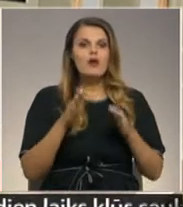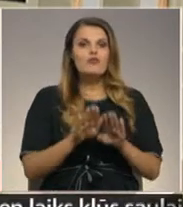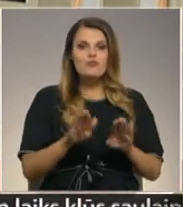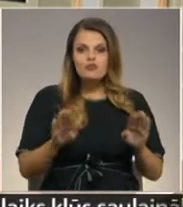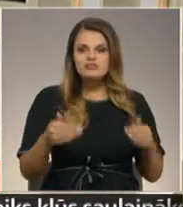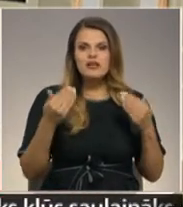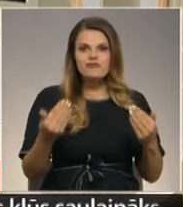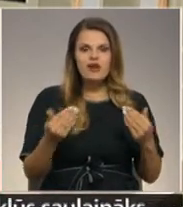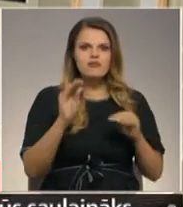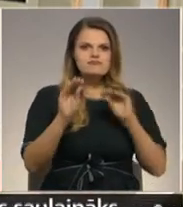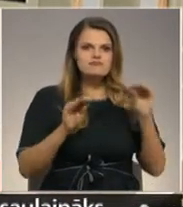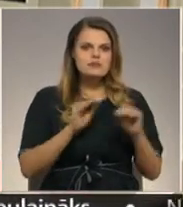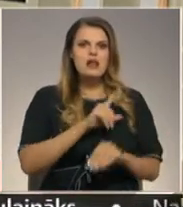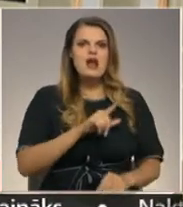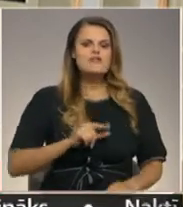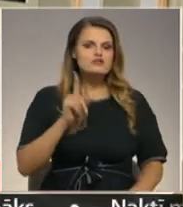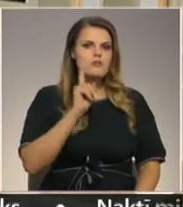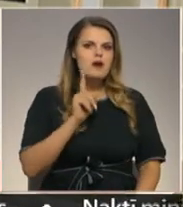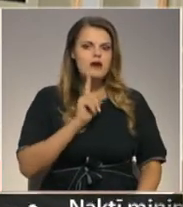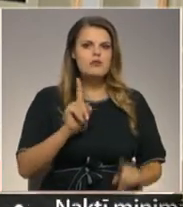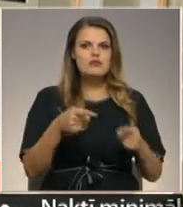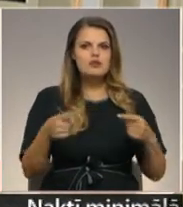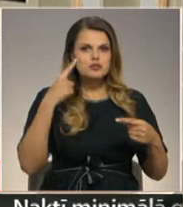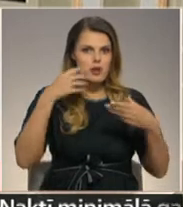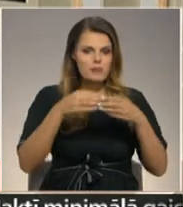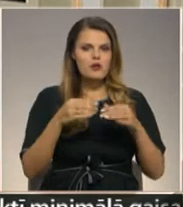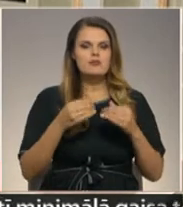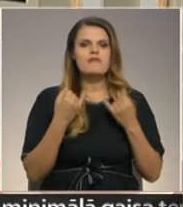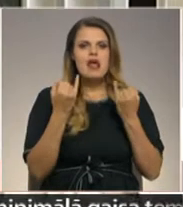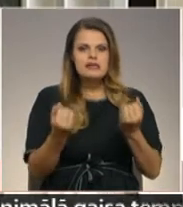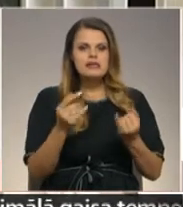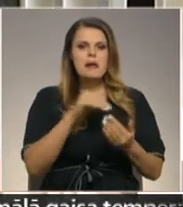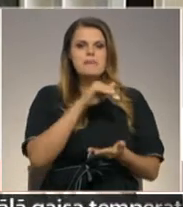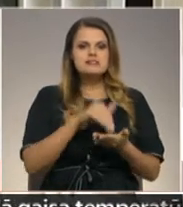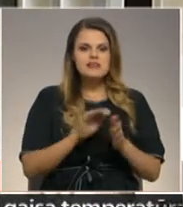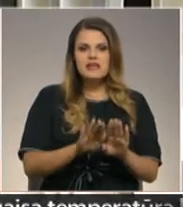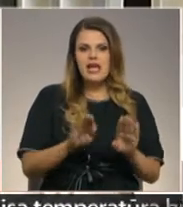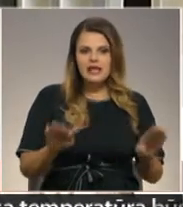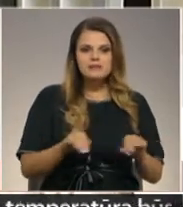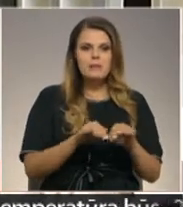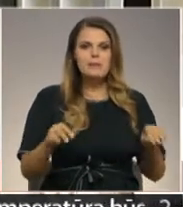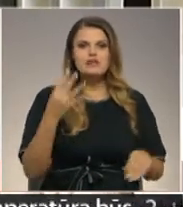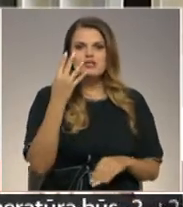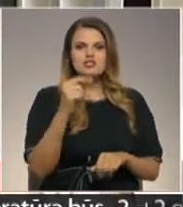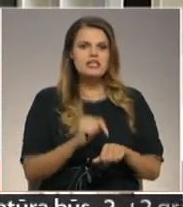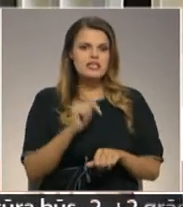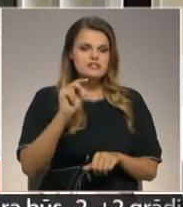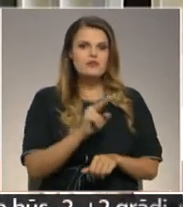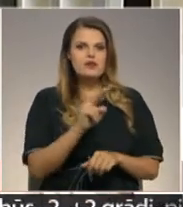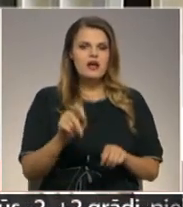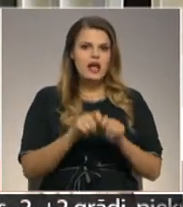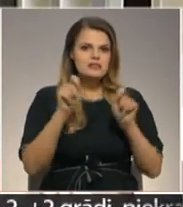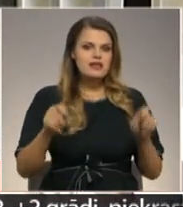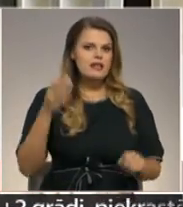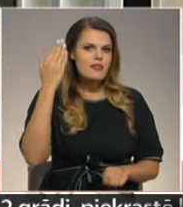muzejā šobrīd top Latviešu pagaidu Nacionālajai padomē veltīta patstāvīgā ekspozīcija. Tās pamatā ir 4 sajūtas, kas atklāja tā